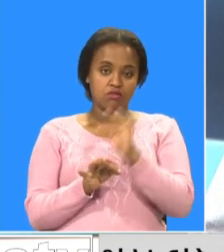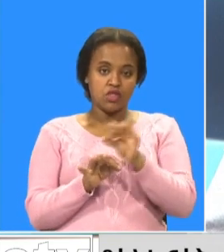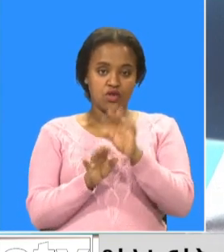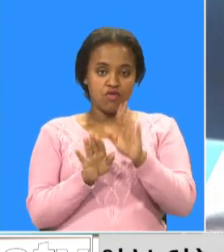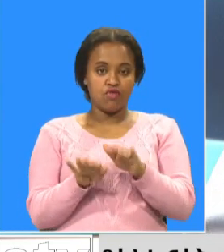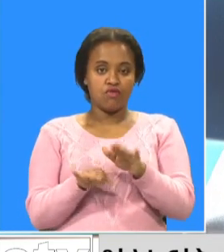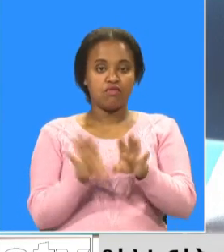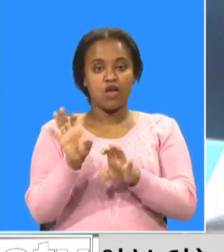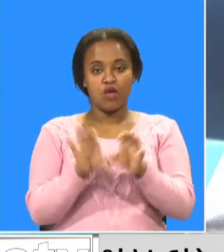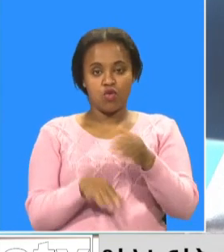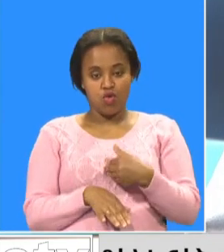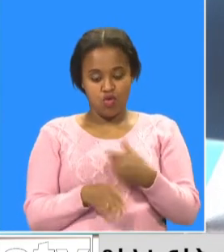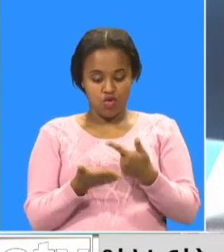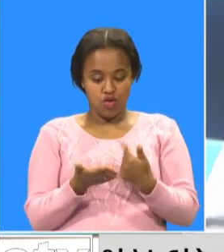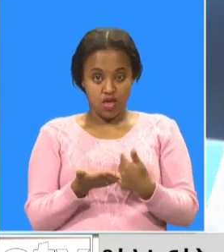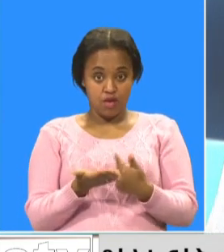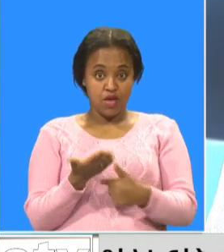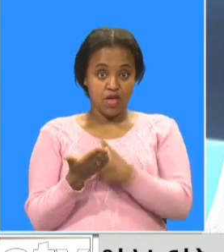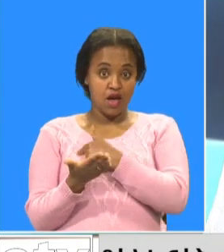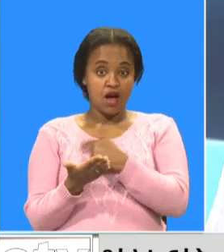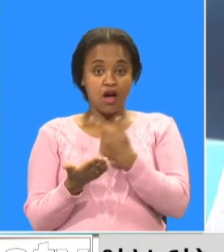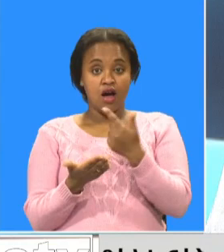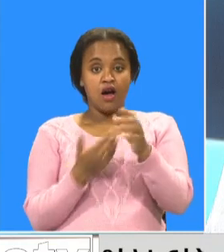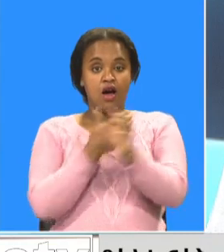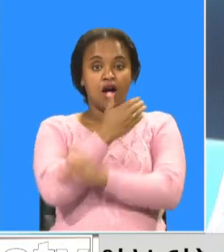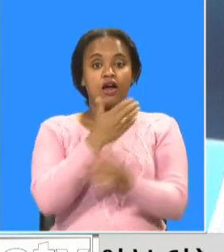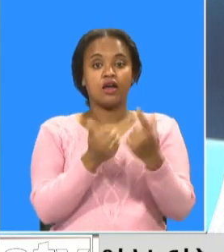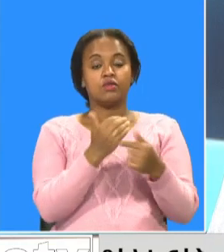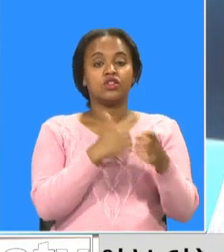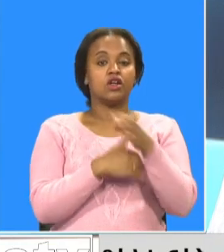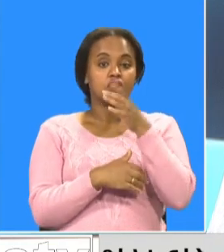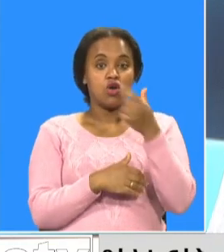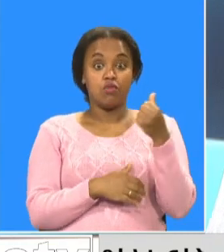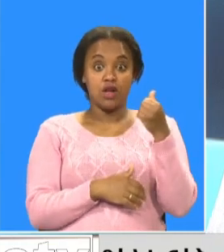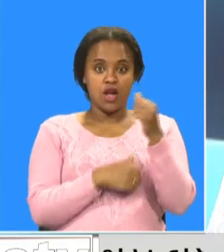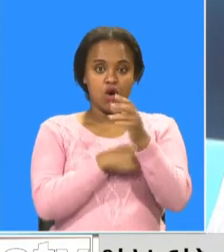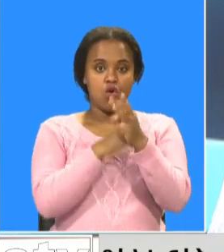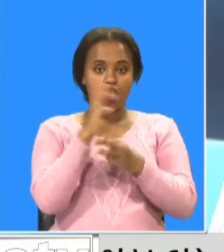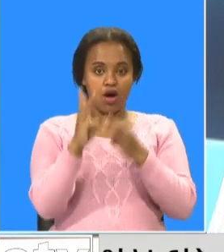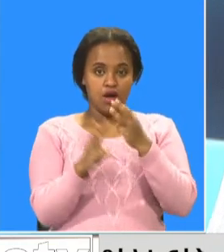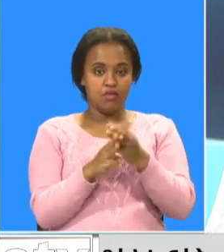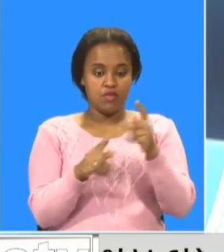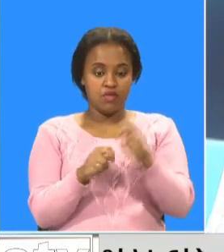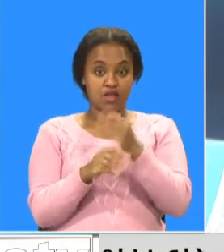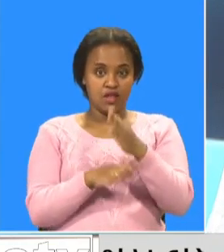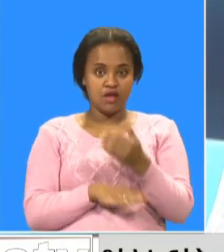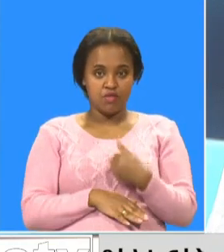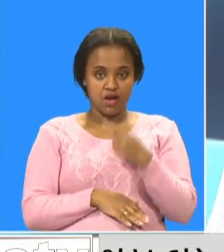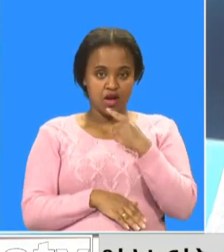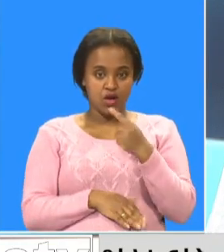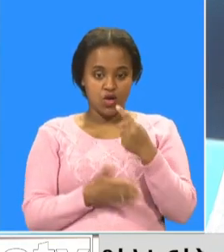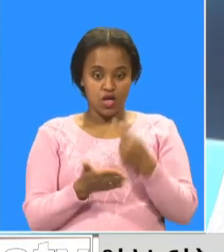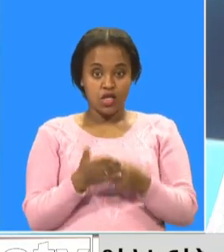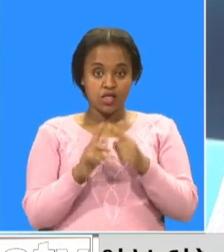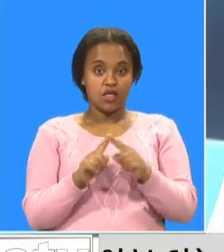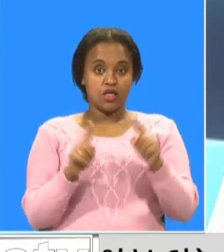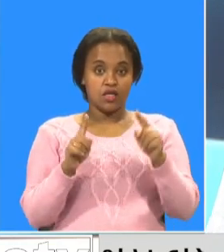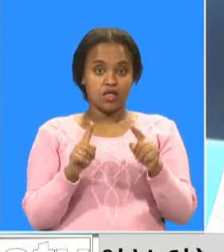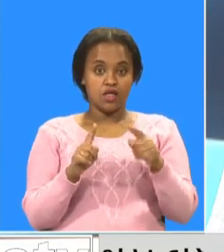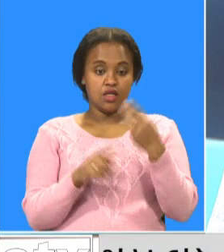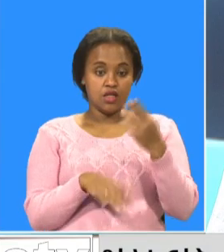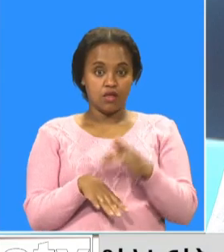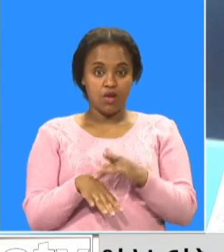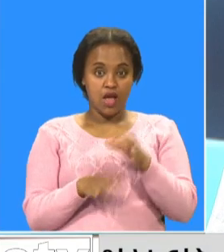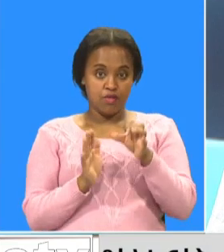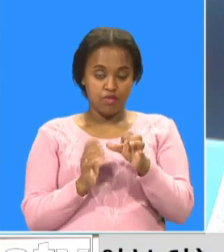ይሄም በእኛ ሀገር ብቻ ሳይሆን በሌላም ዓለም እየተተገበረ ያለ ነው። እነዚህ ግን የሚያደርስ ጥቅም